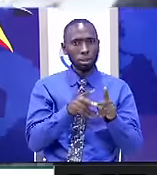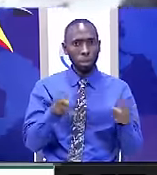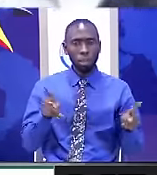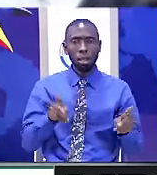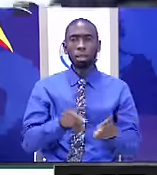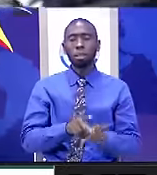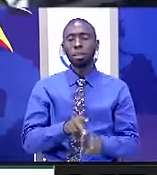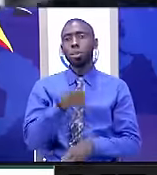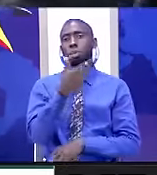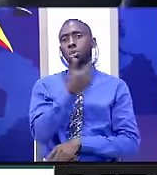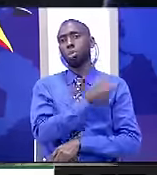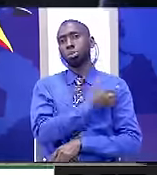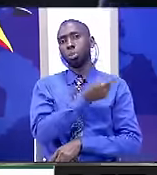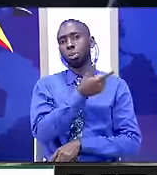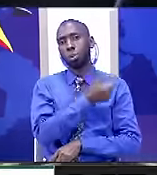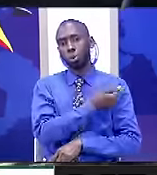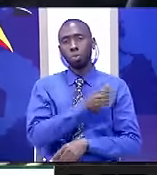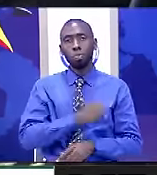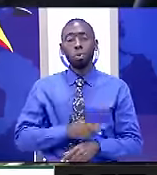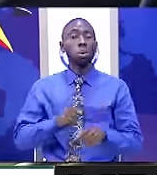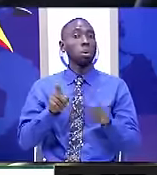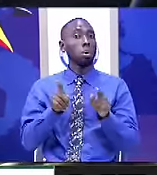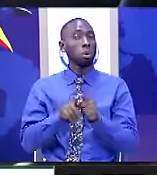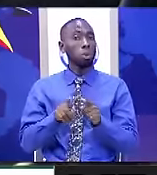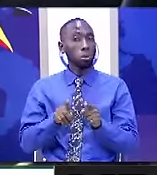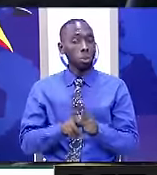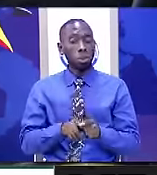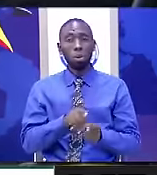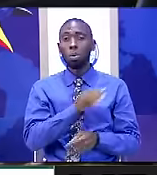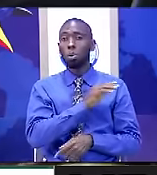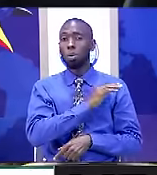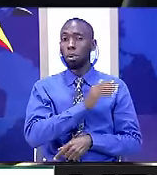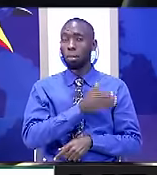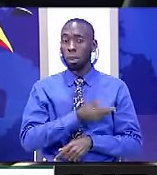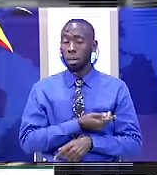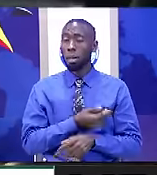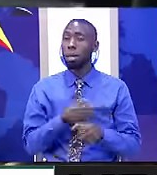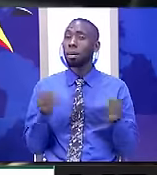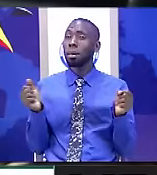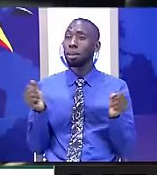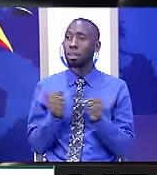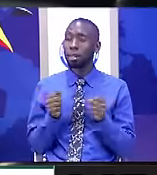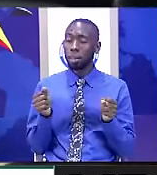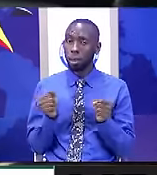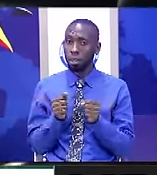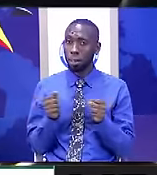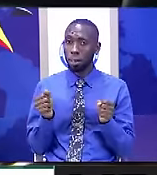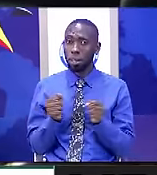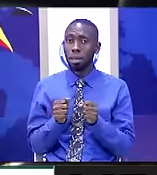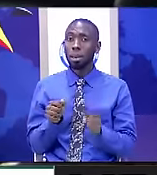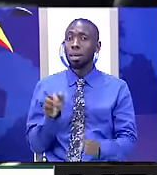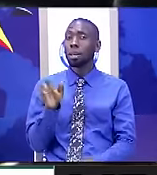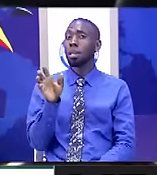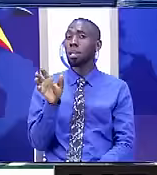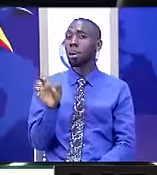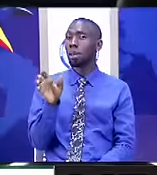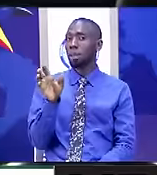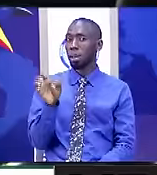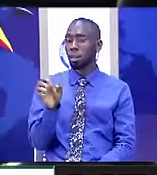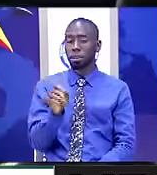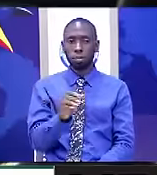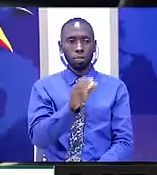okumuwa obujjanjabi. Kigambibwa nti ono abaddemu ekirwadde ekya kookolo kye